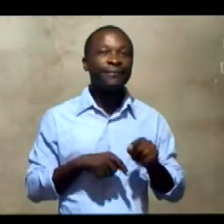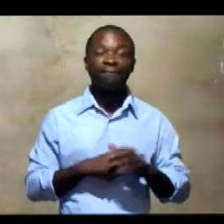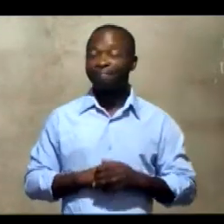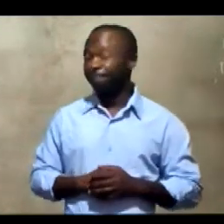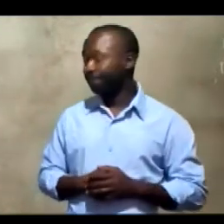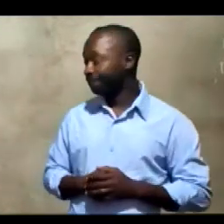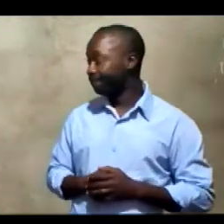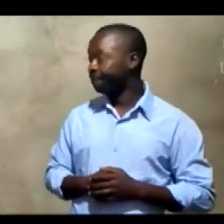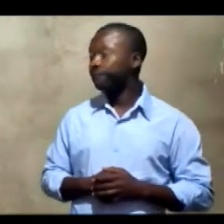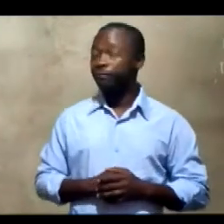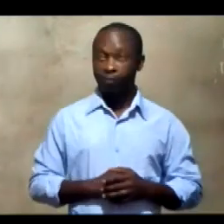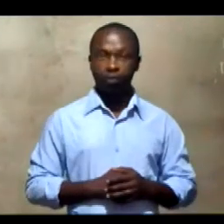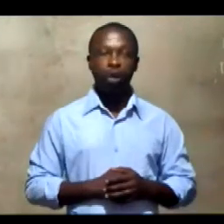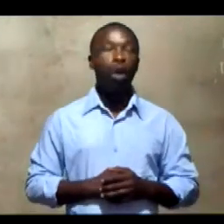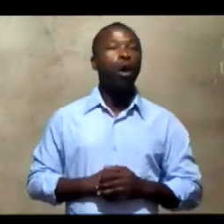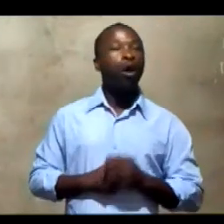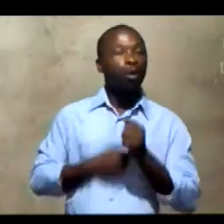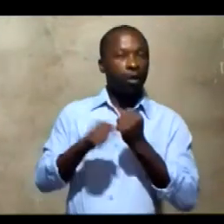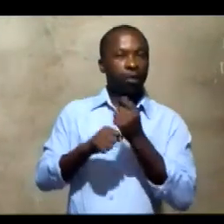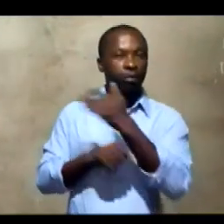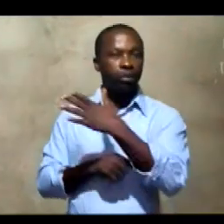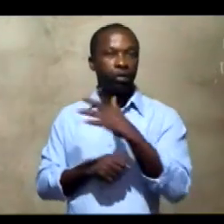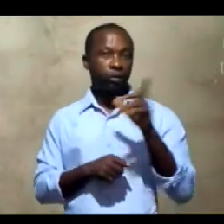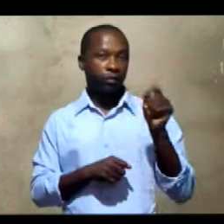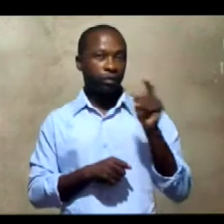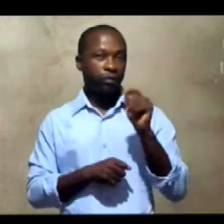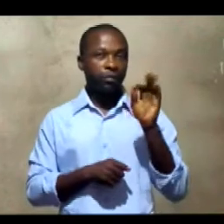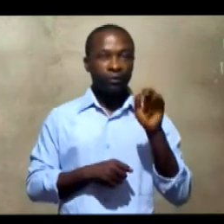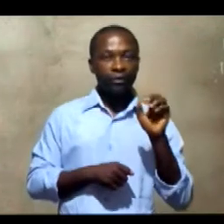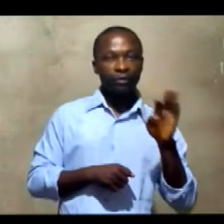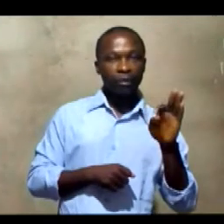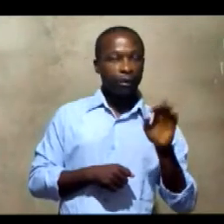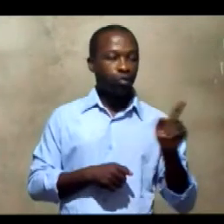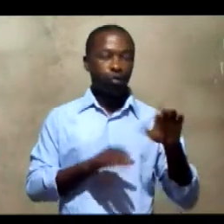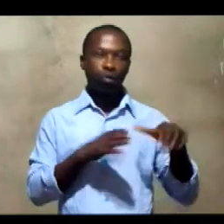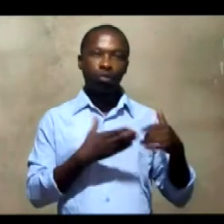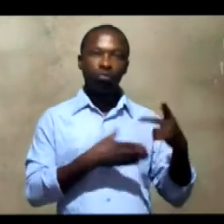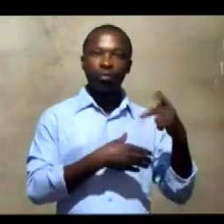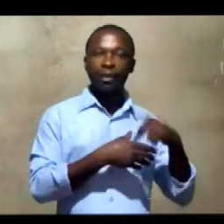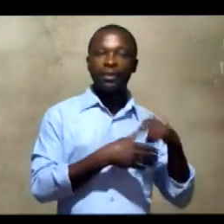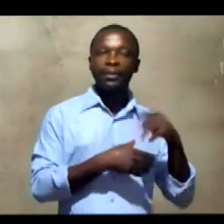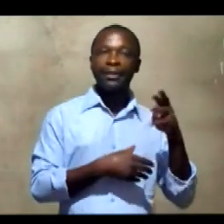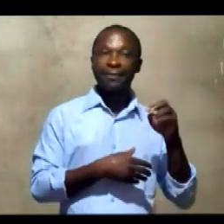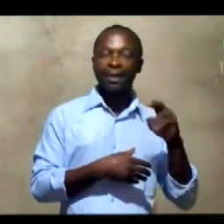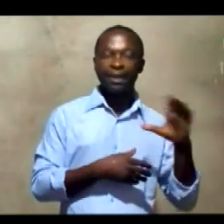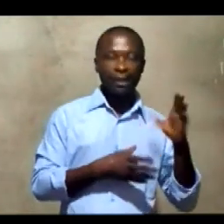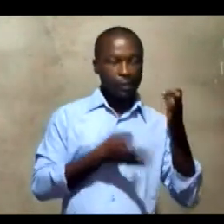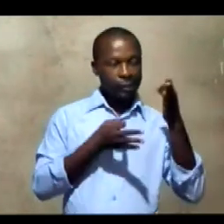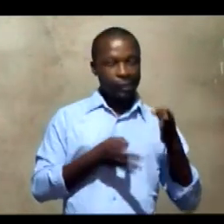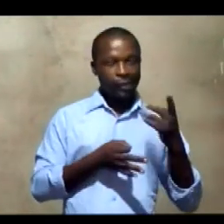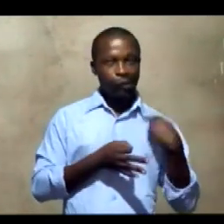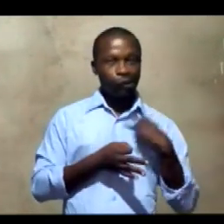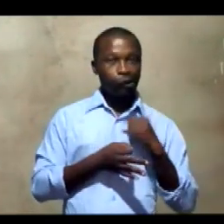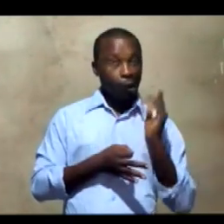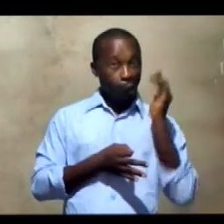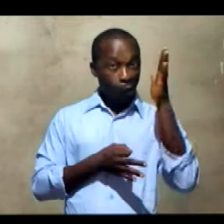24 heures après sa décision de boycotter les municipales et législatives de 2020, le MRC explique qu'il s'agit d'une